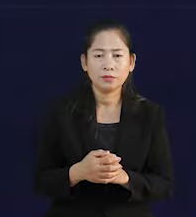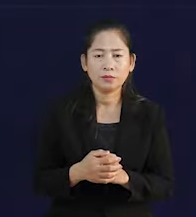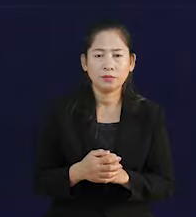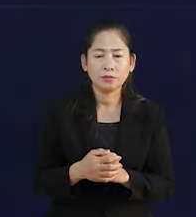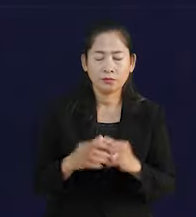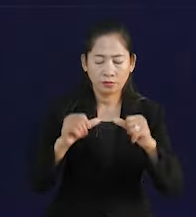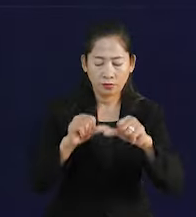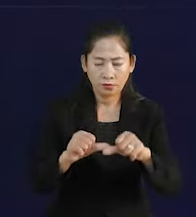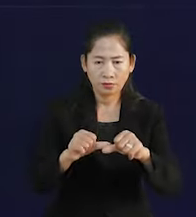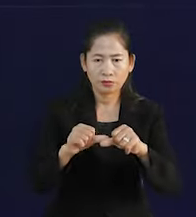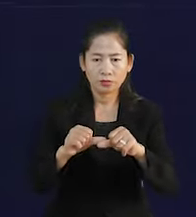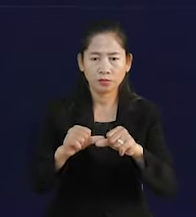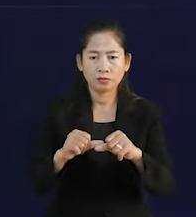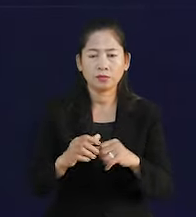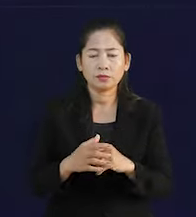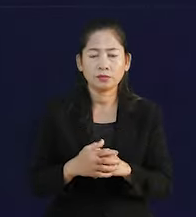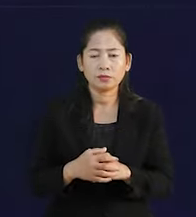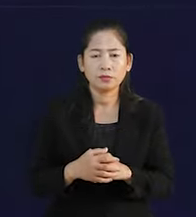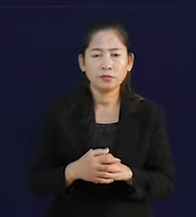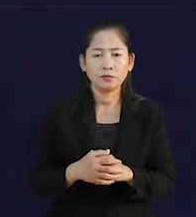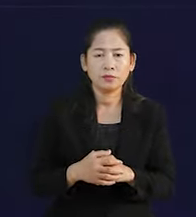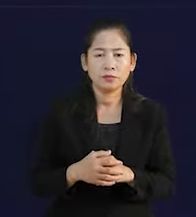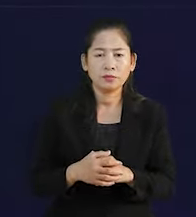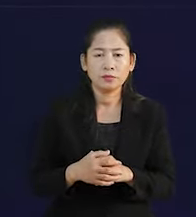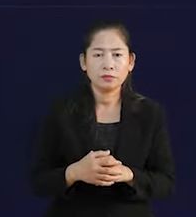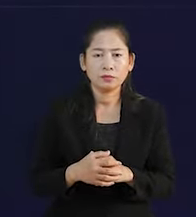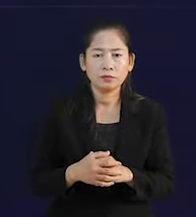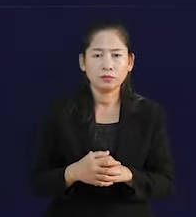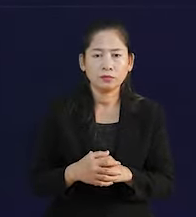បន្តកូនសំឡាញ់អ្នកគ្រូ